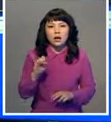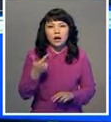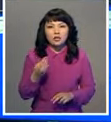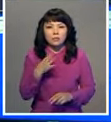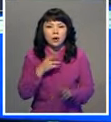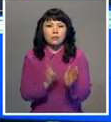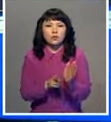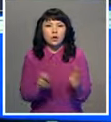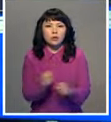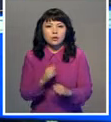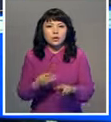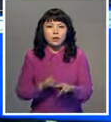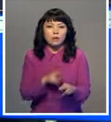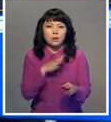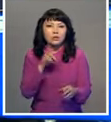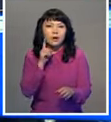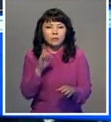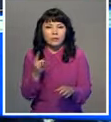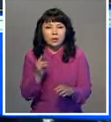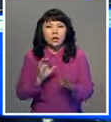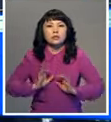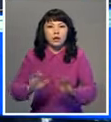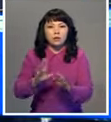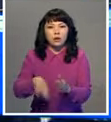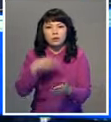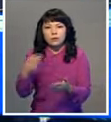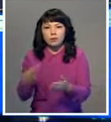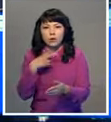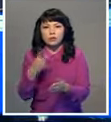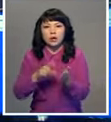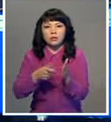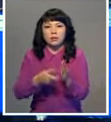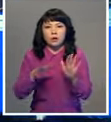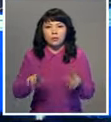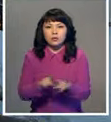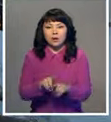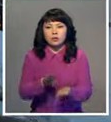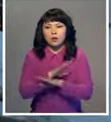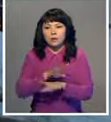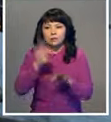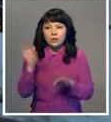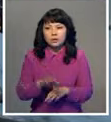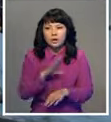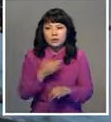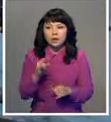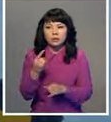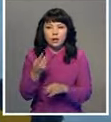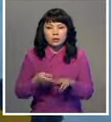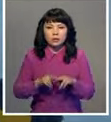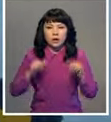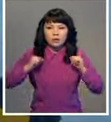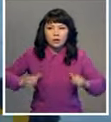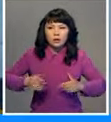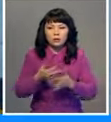жолаушылар пойызы қала маңында жас жеткіншекті соғып кеткен. Салдарынан 3-ші сыныптың оқушысы оқиға орнында жан тәсілім етті. Баланың сөмкесіне салынған